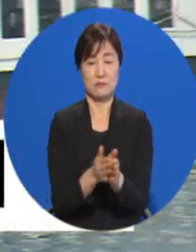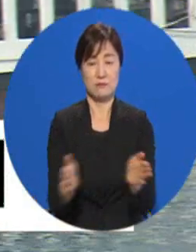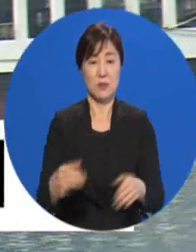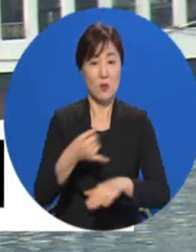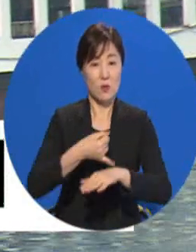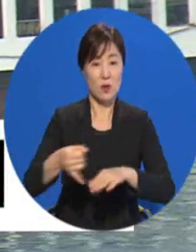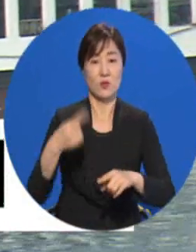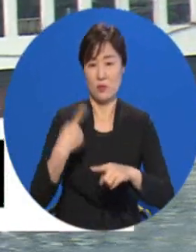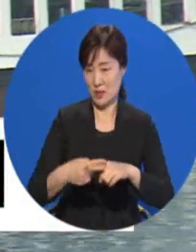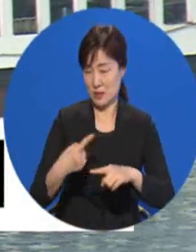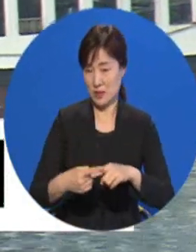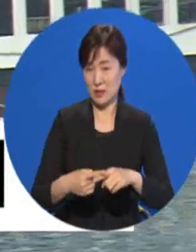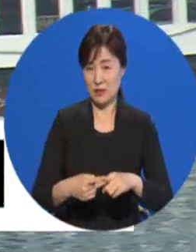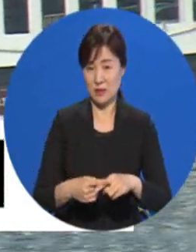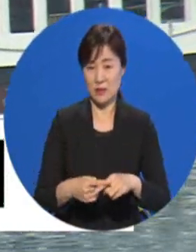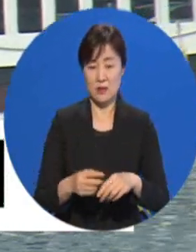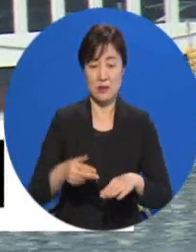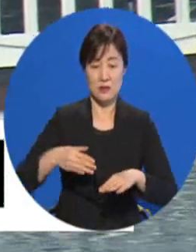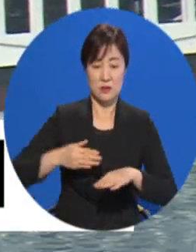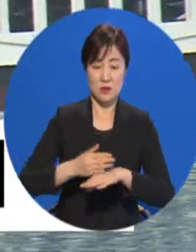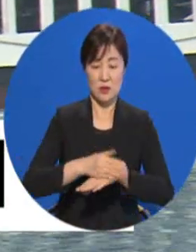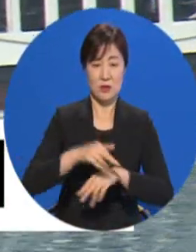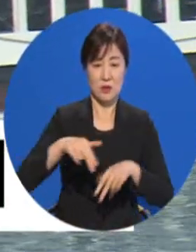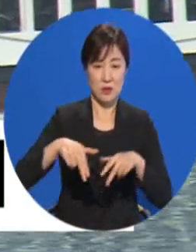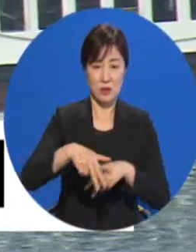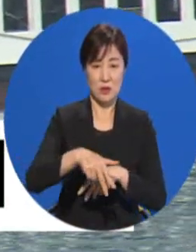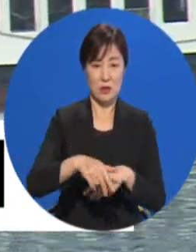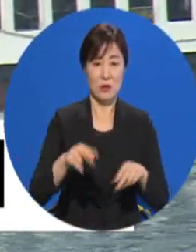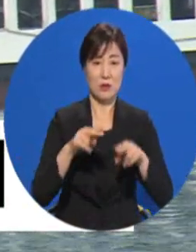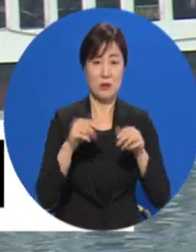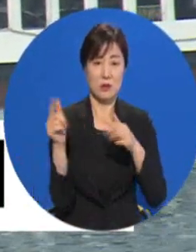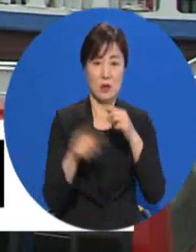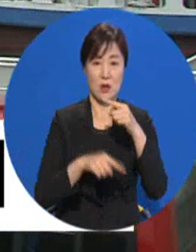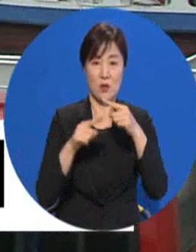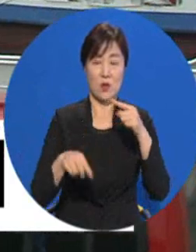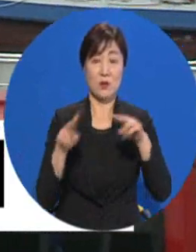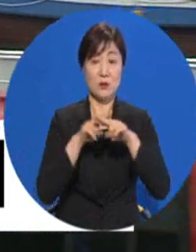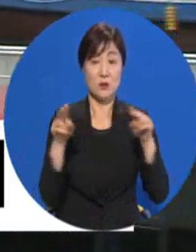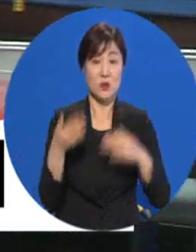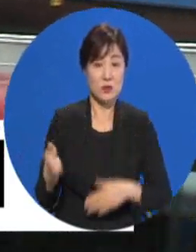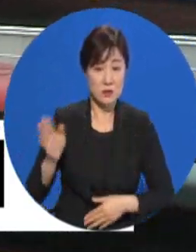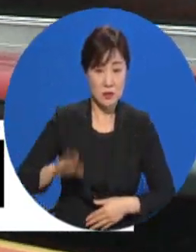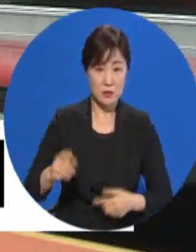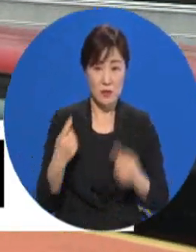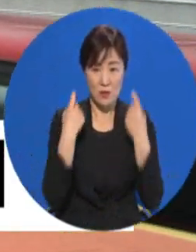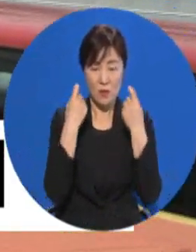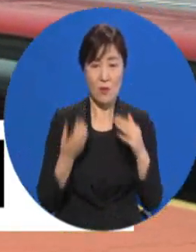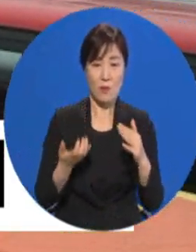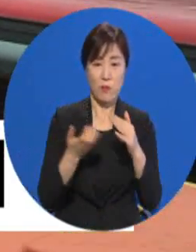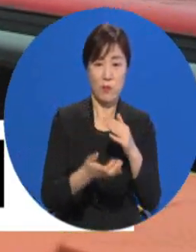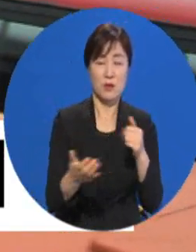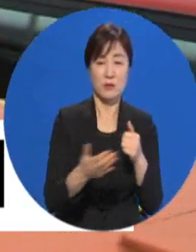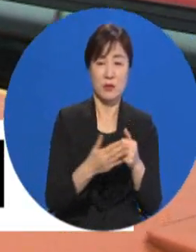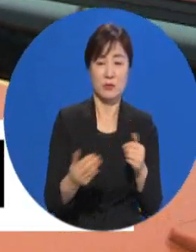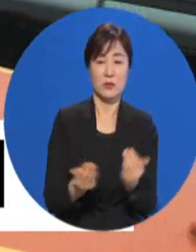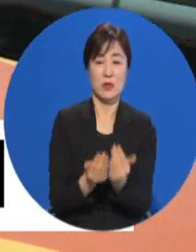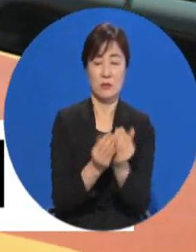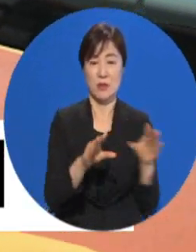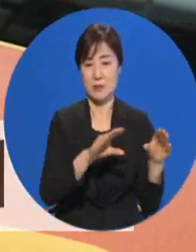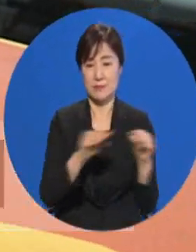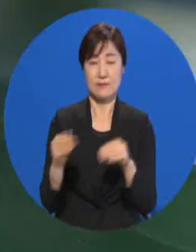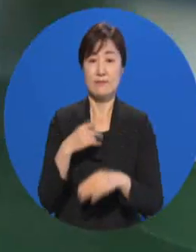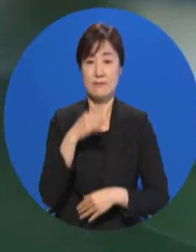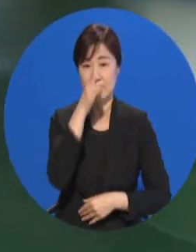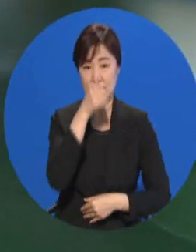청산도 슬로우국기 축제를 취소했지만 관광객이 몰리자 주말 관광객들의 여객선 승선을 통제했습니다.